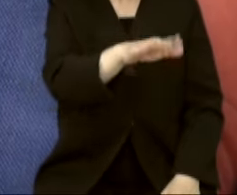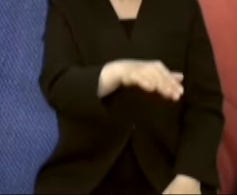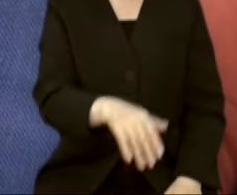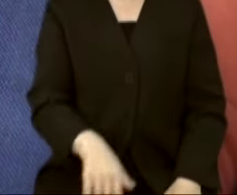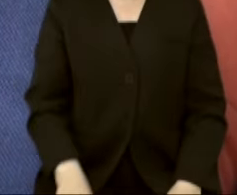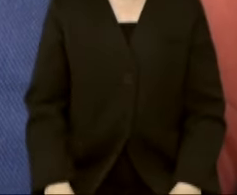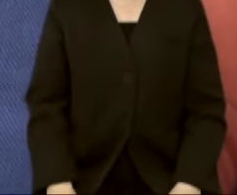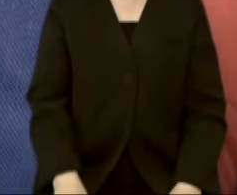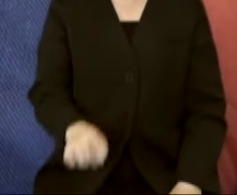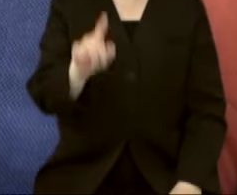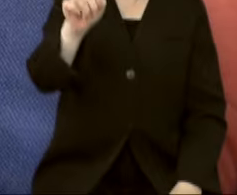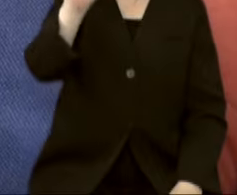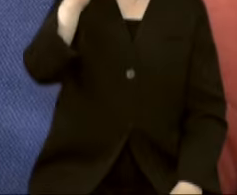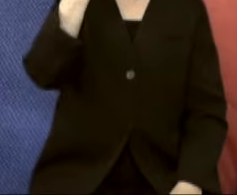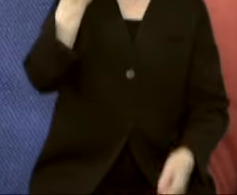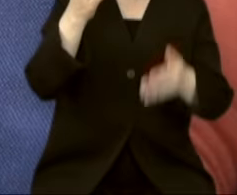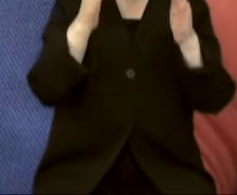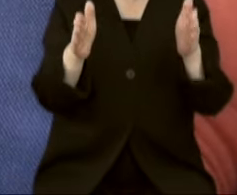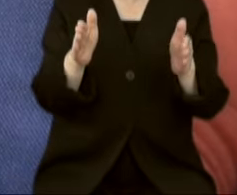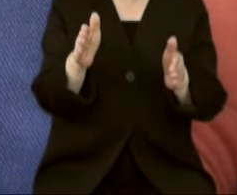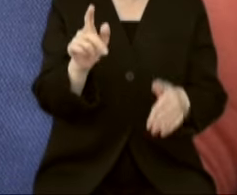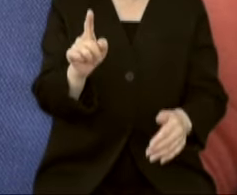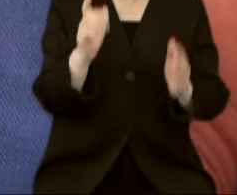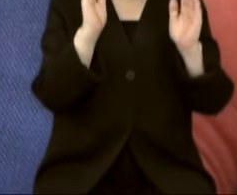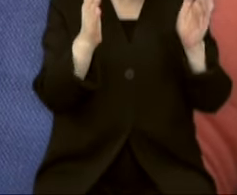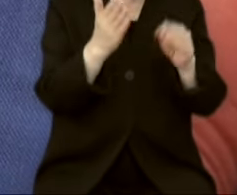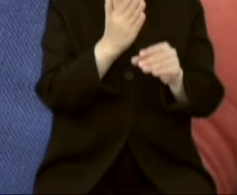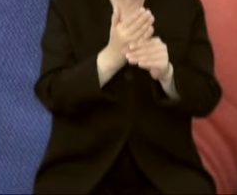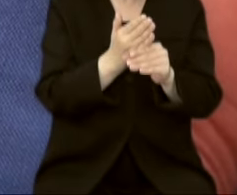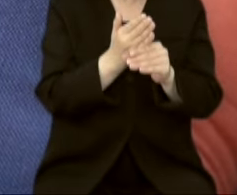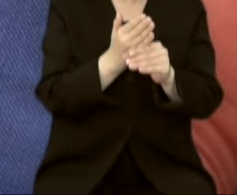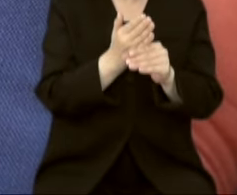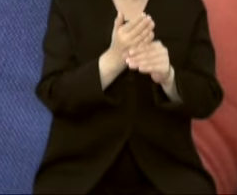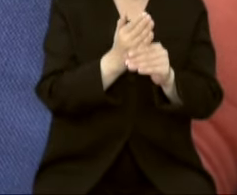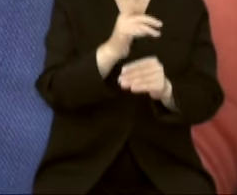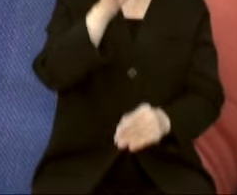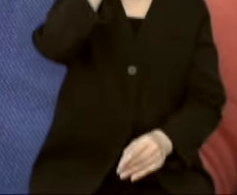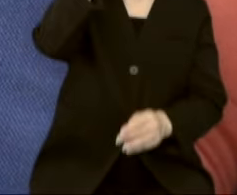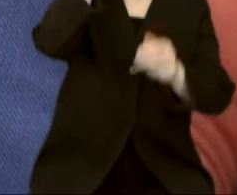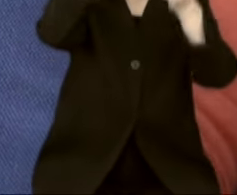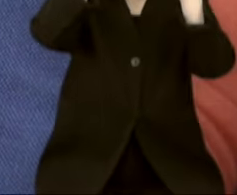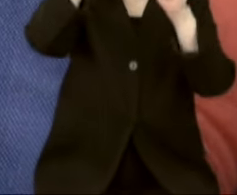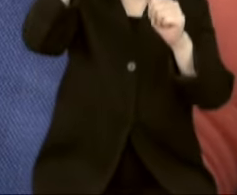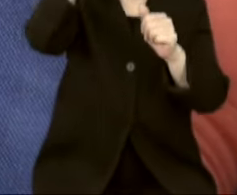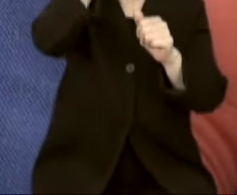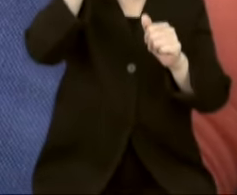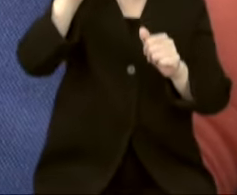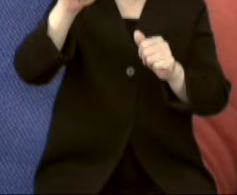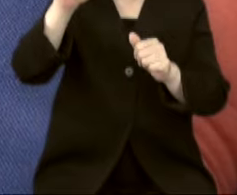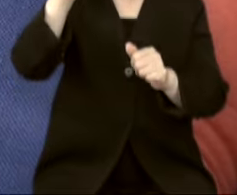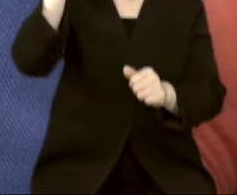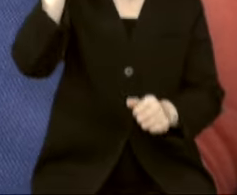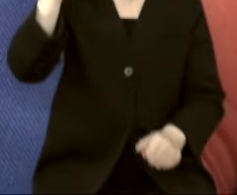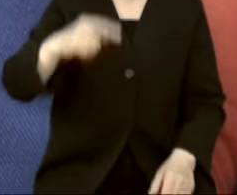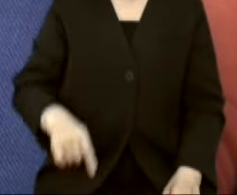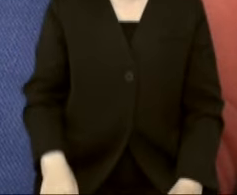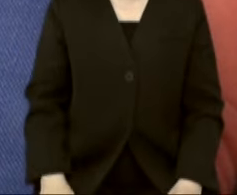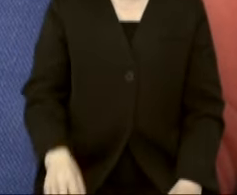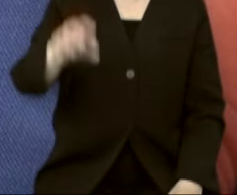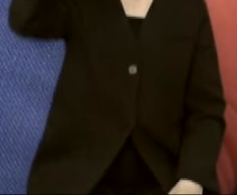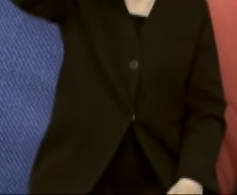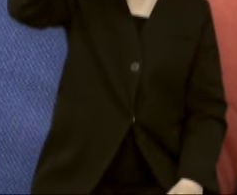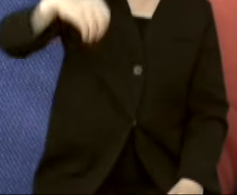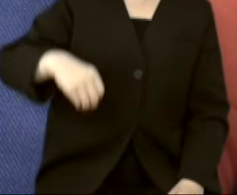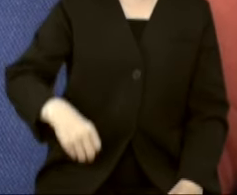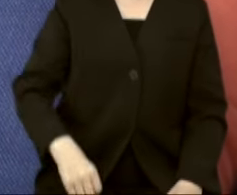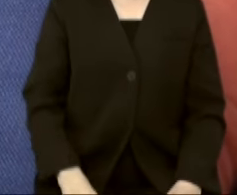그분한테 제가 한 달 동안 이렇게 공부하고 있는데 예수님을 믿었는데 아직까지 왜 그거 있어요? 빨리 그거